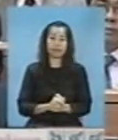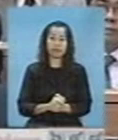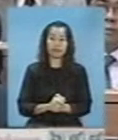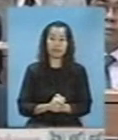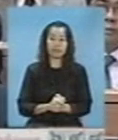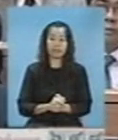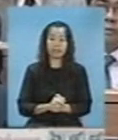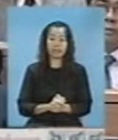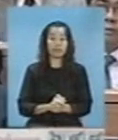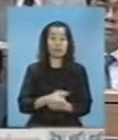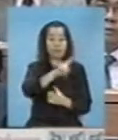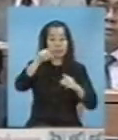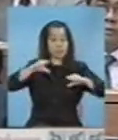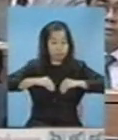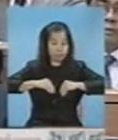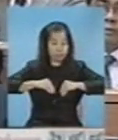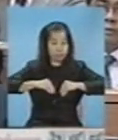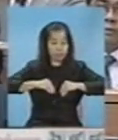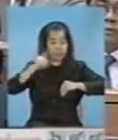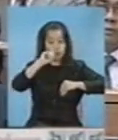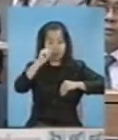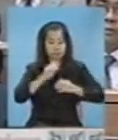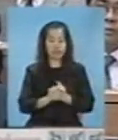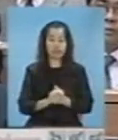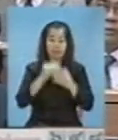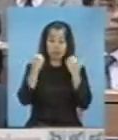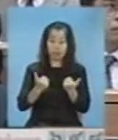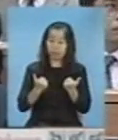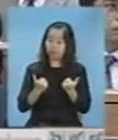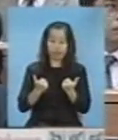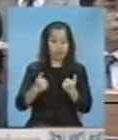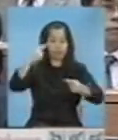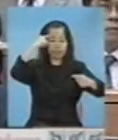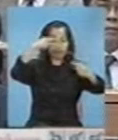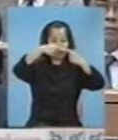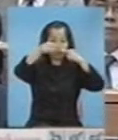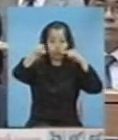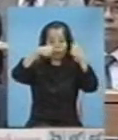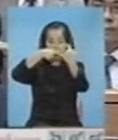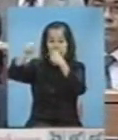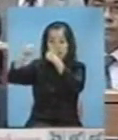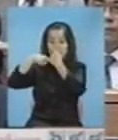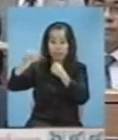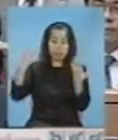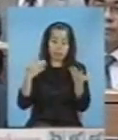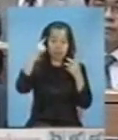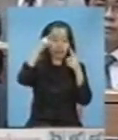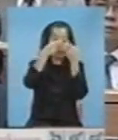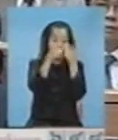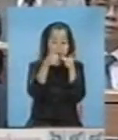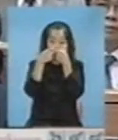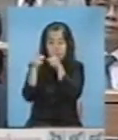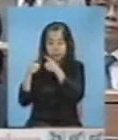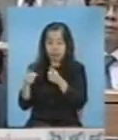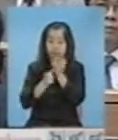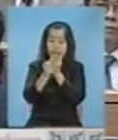ท่านประธานต้องยอมรับความจริงเราขาดความเห็นพ้องต้องยอมรับความจริงว่าการแ